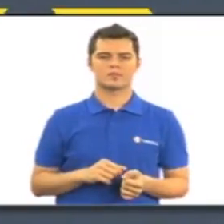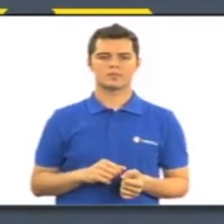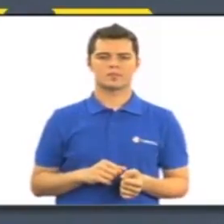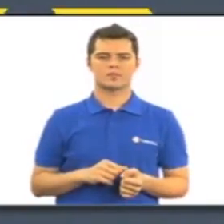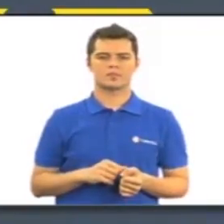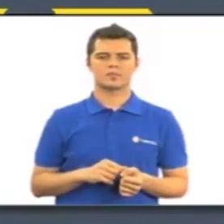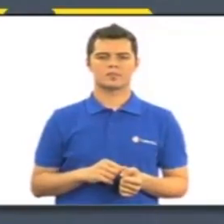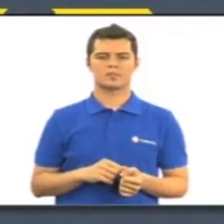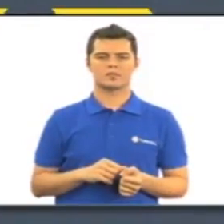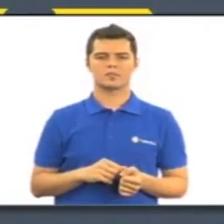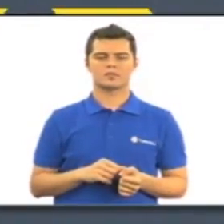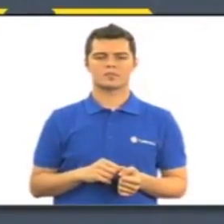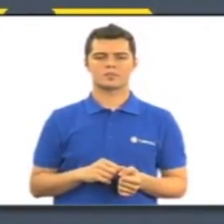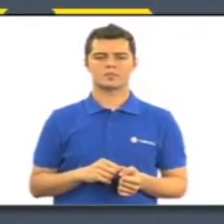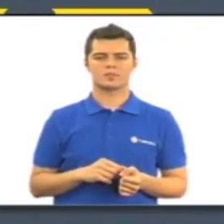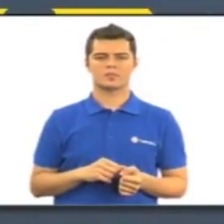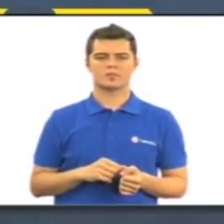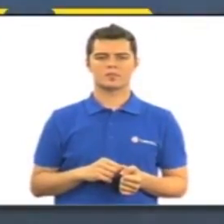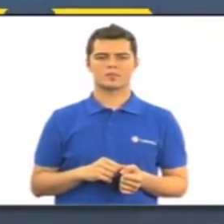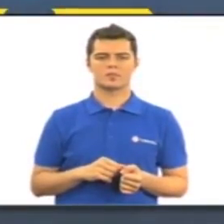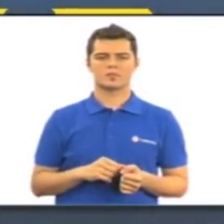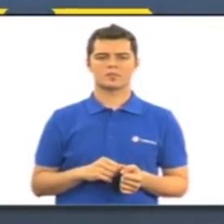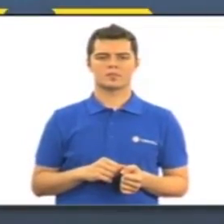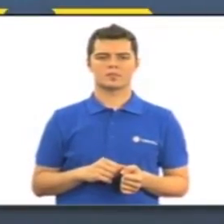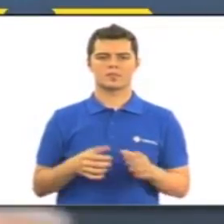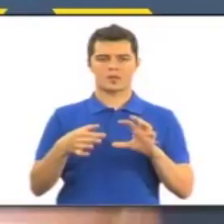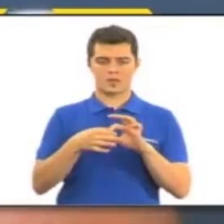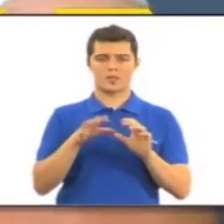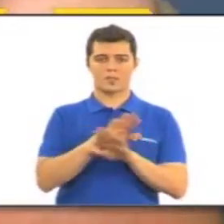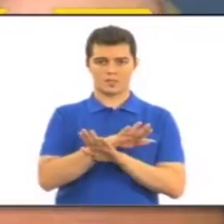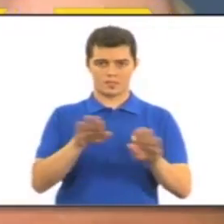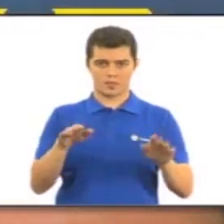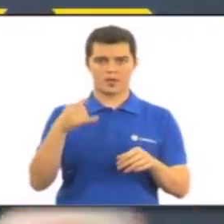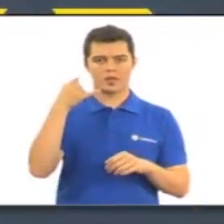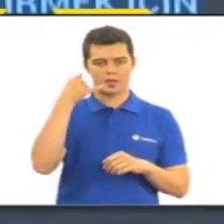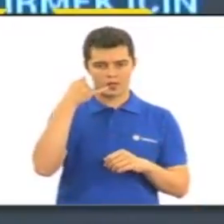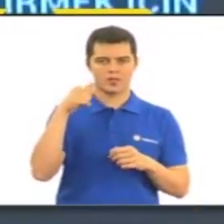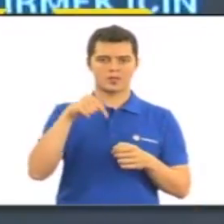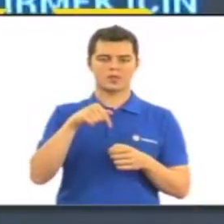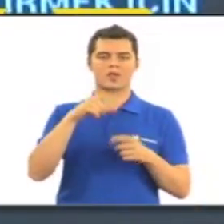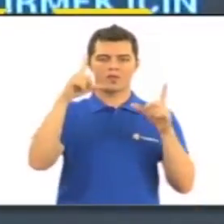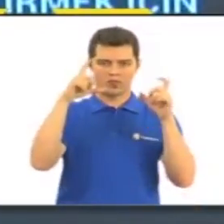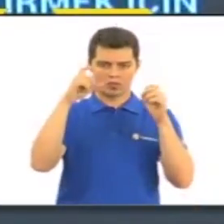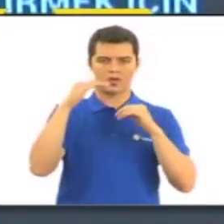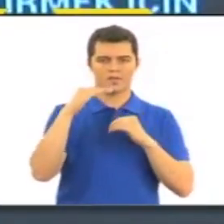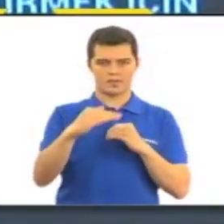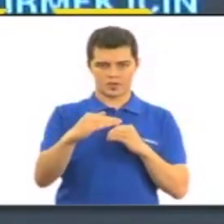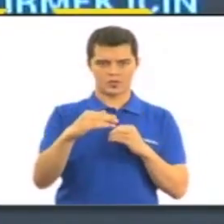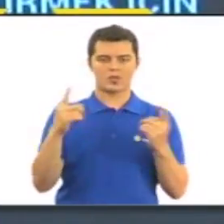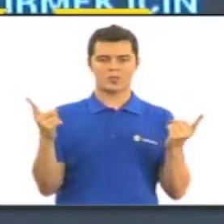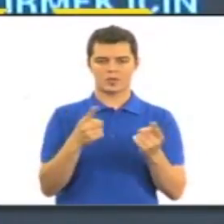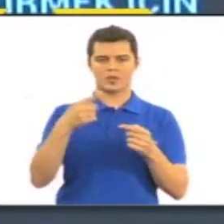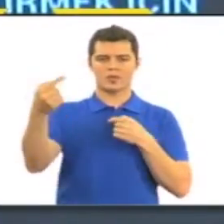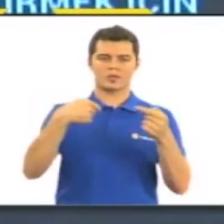anahtar değerini karşı cihaza girmemiz gerekmektedir. Eşleşme işlemi tamamlandığında eşleştirdiğimiz cihazla